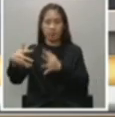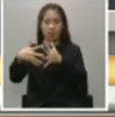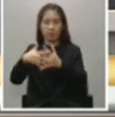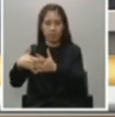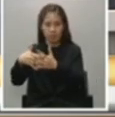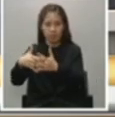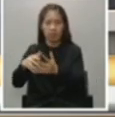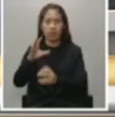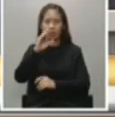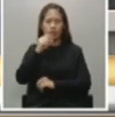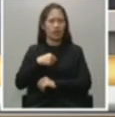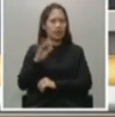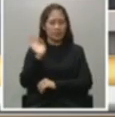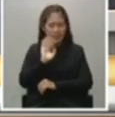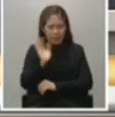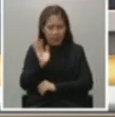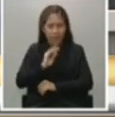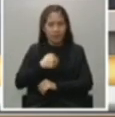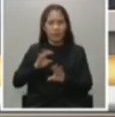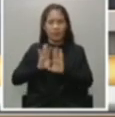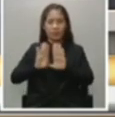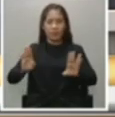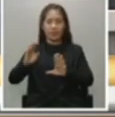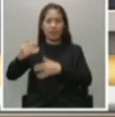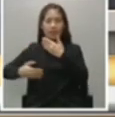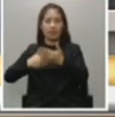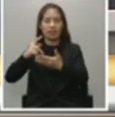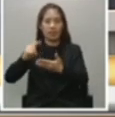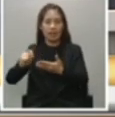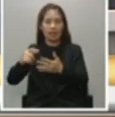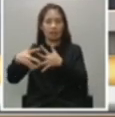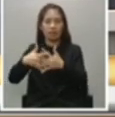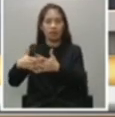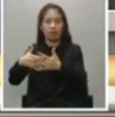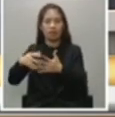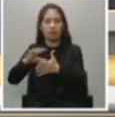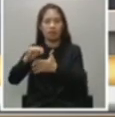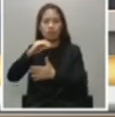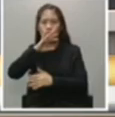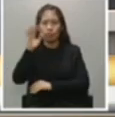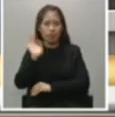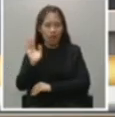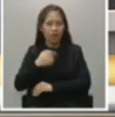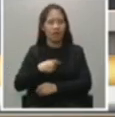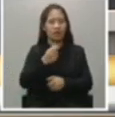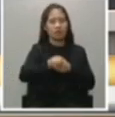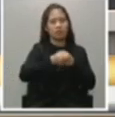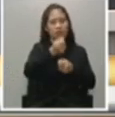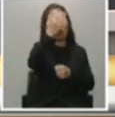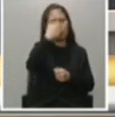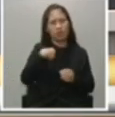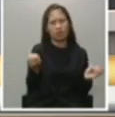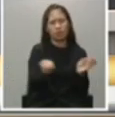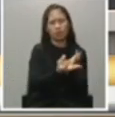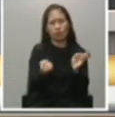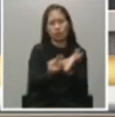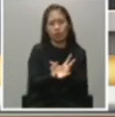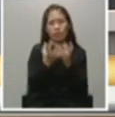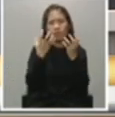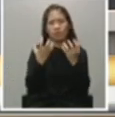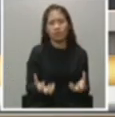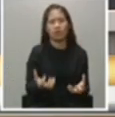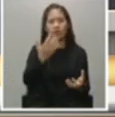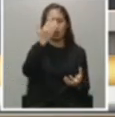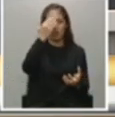คัดค้านการเปิดตลาดสุกรให้กับสหรัฐซึ่งพี่น้องเกษตรกรเหล่านี้ค่ะจะได้รับผลกระทบอย่างรุนแรงเพราะไม่สาม